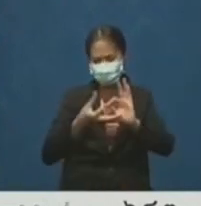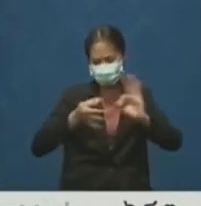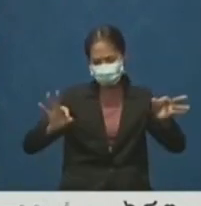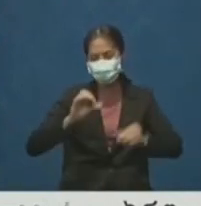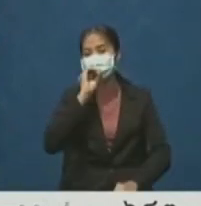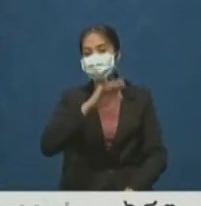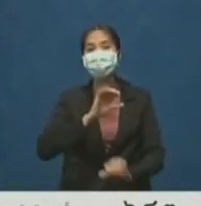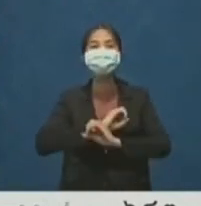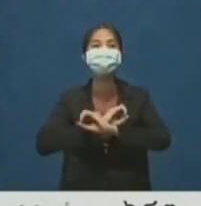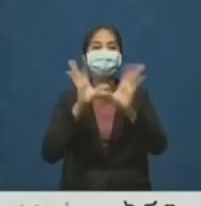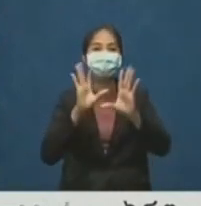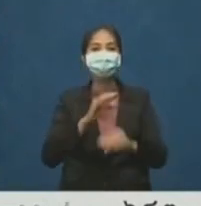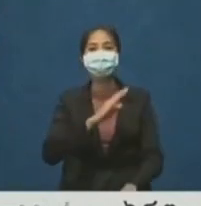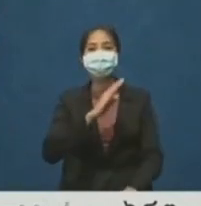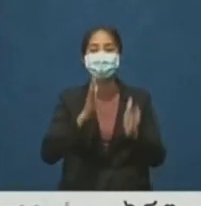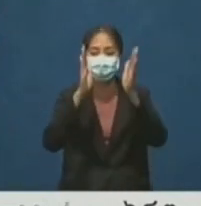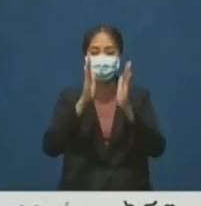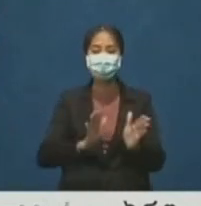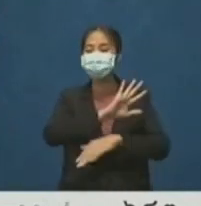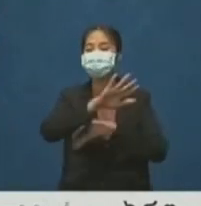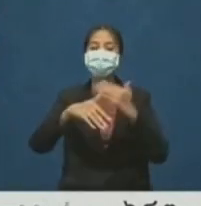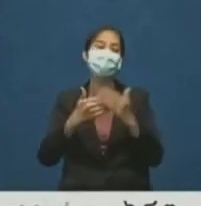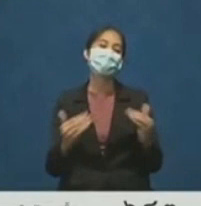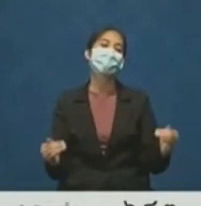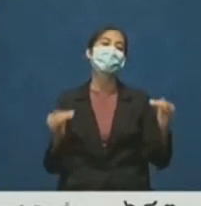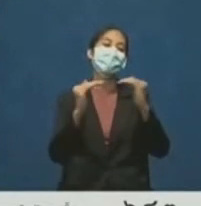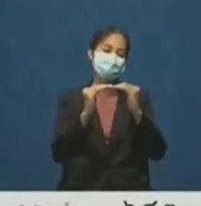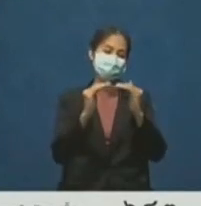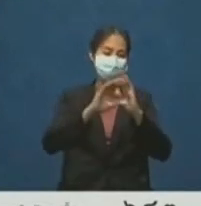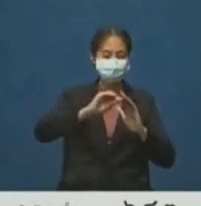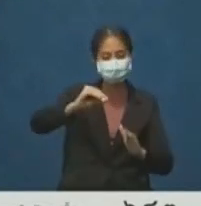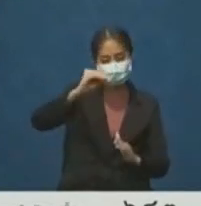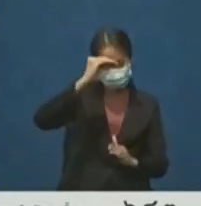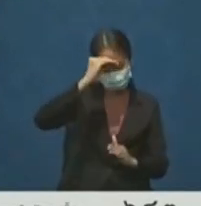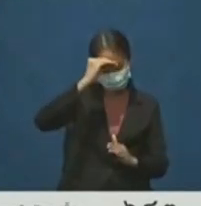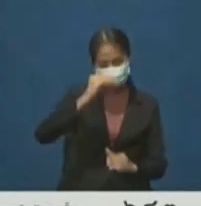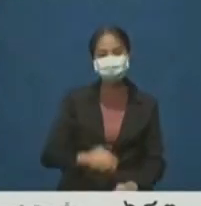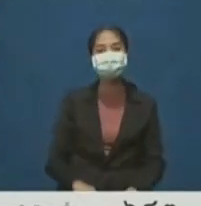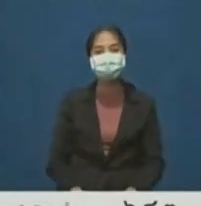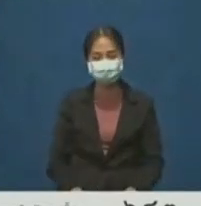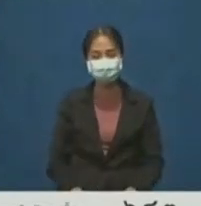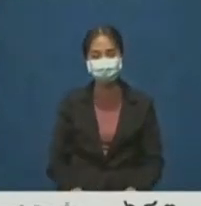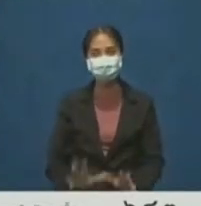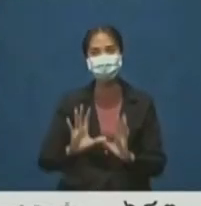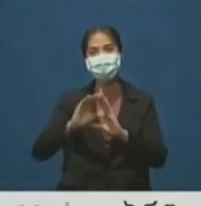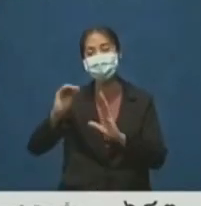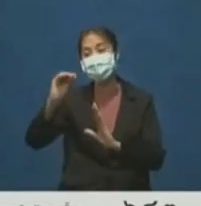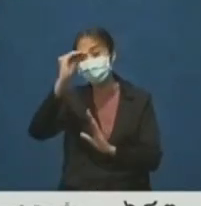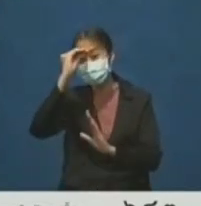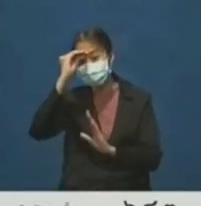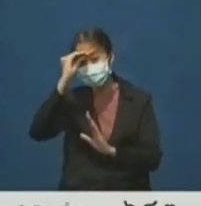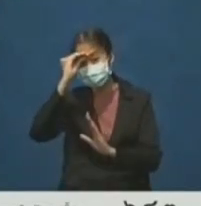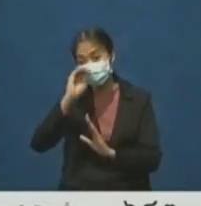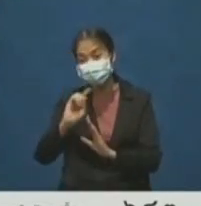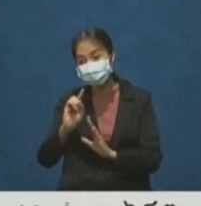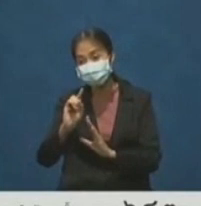เลยนะฮะว่าบุคคลทุกคนมีสิทธิ์ในการศึกษาการศึกษาเนี่ย